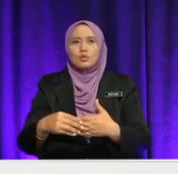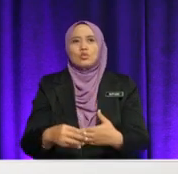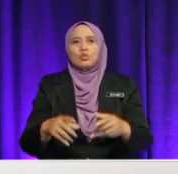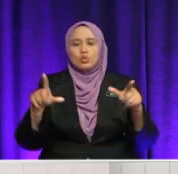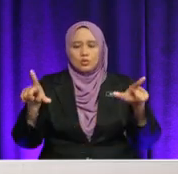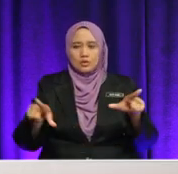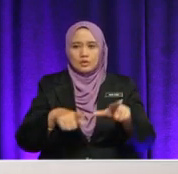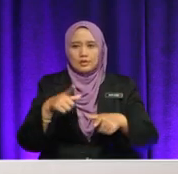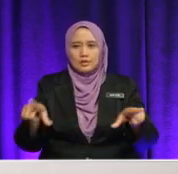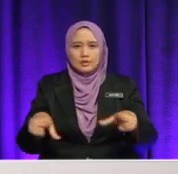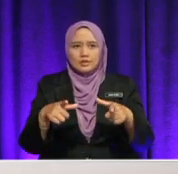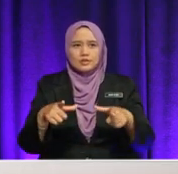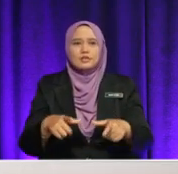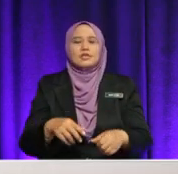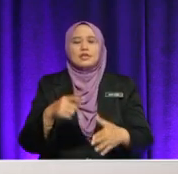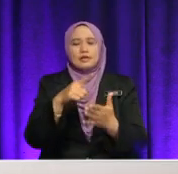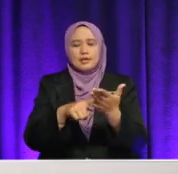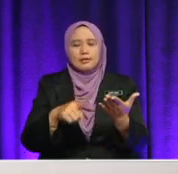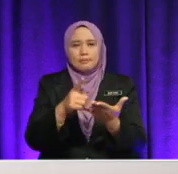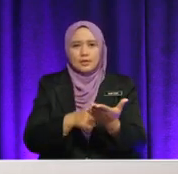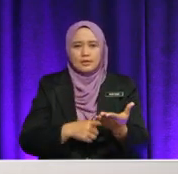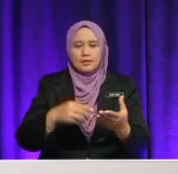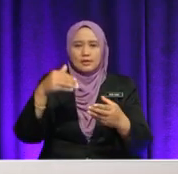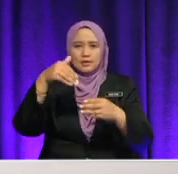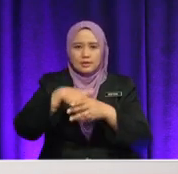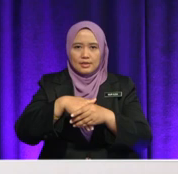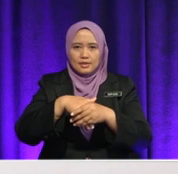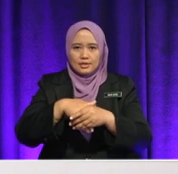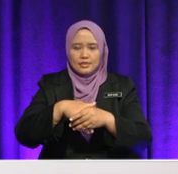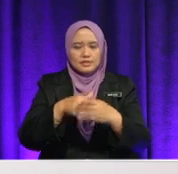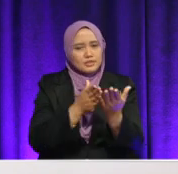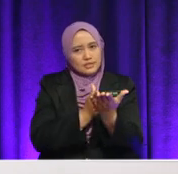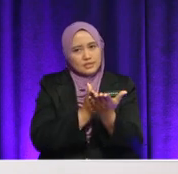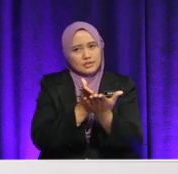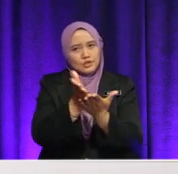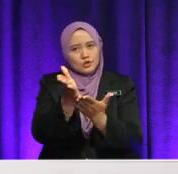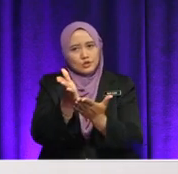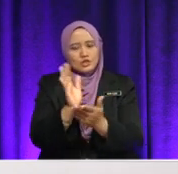itu adalah perkara penting yang kita peroleh daripada tajuk proses